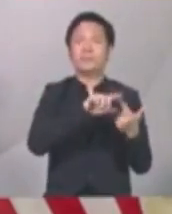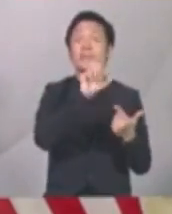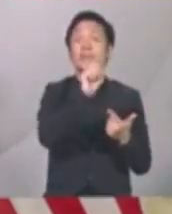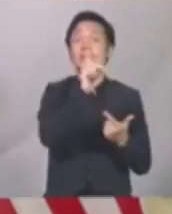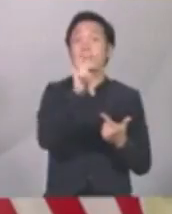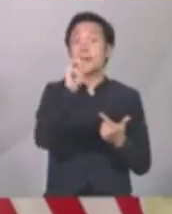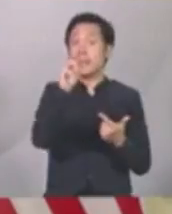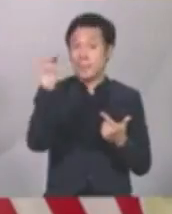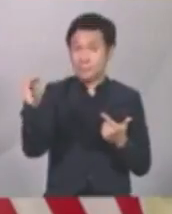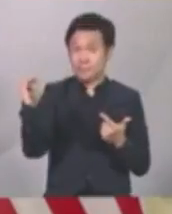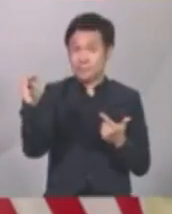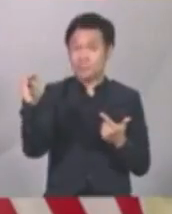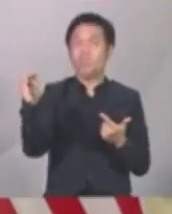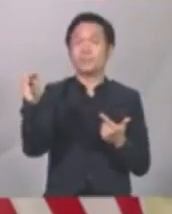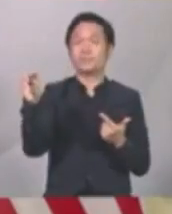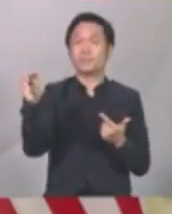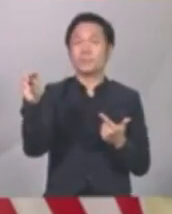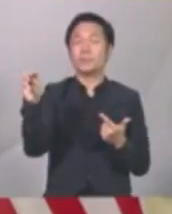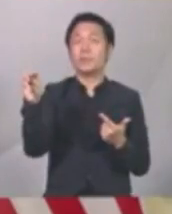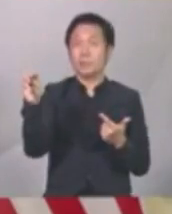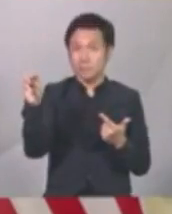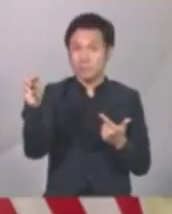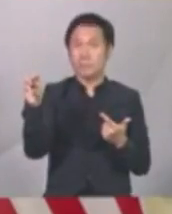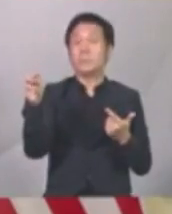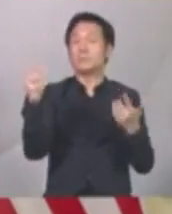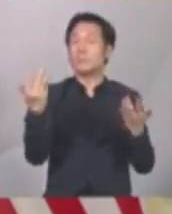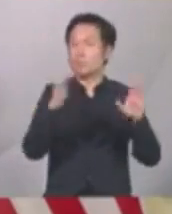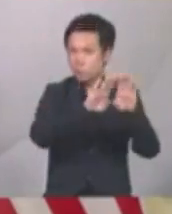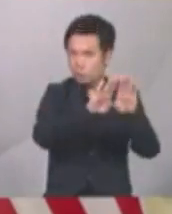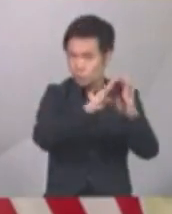dan Multimedia Malaysia telah membuka